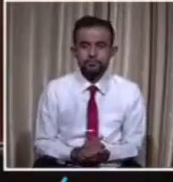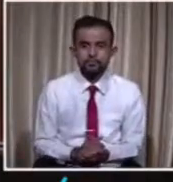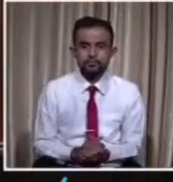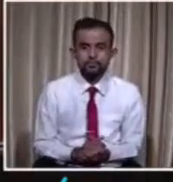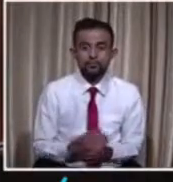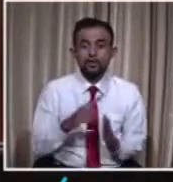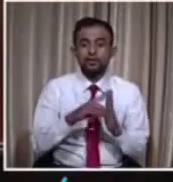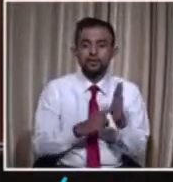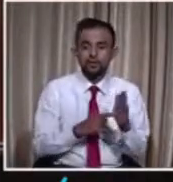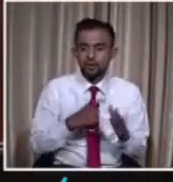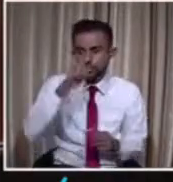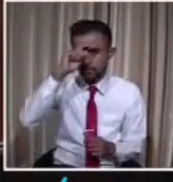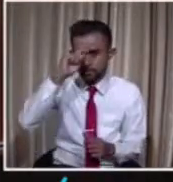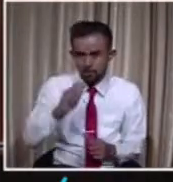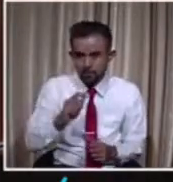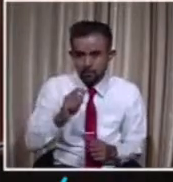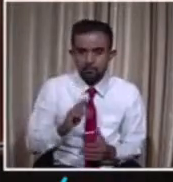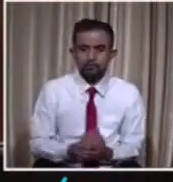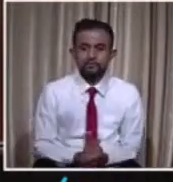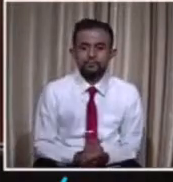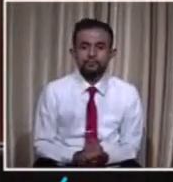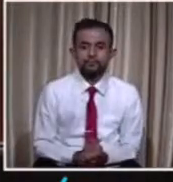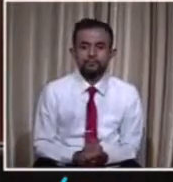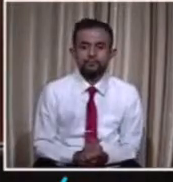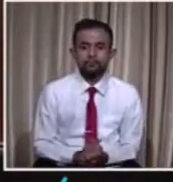jayarat na hirat metuma,